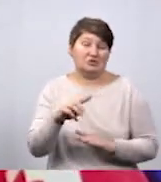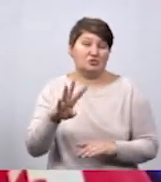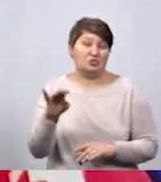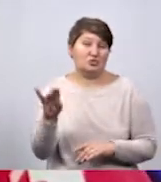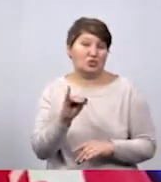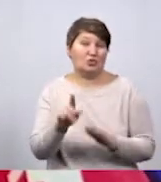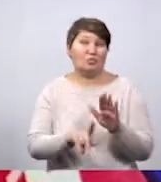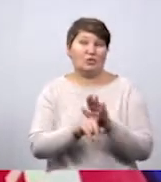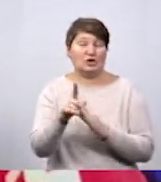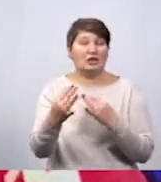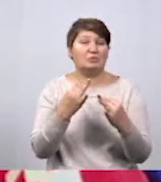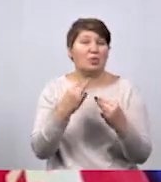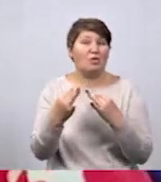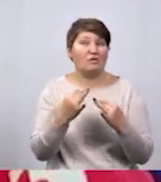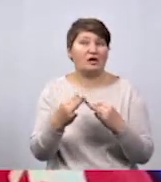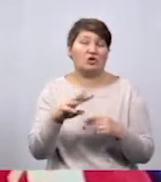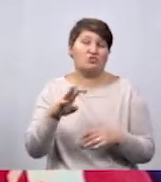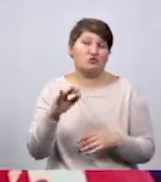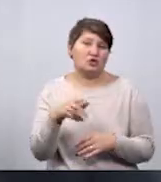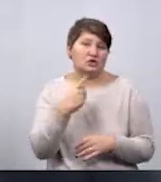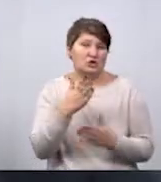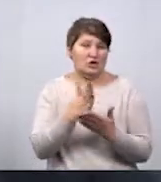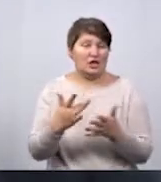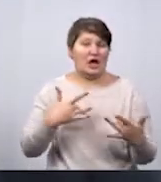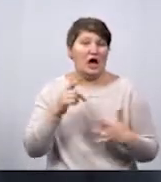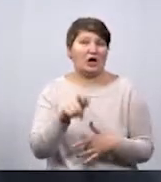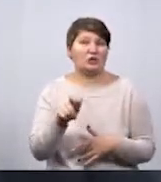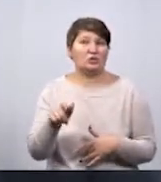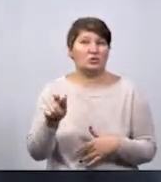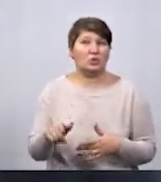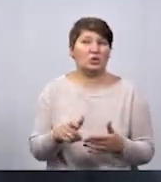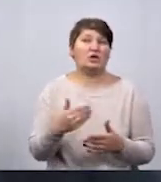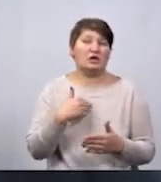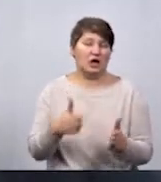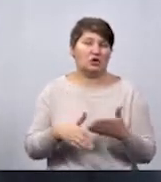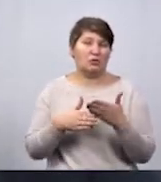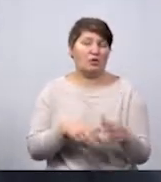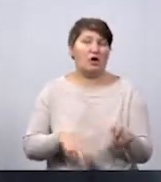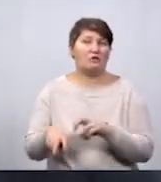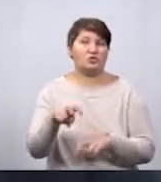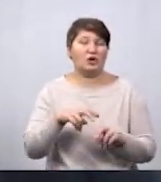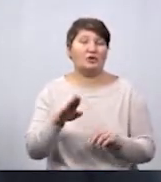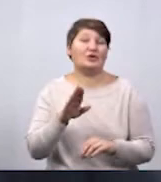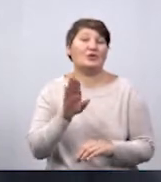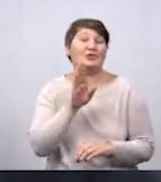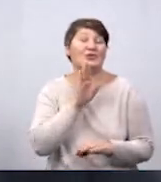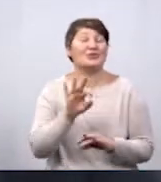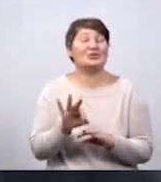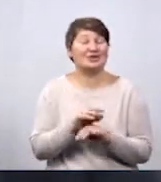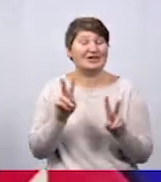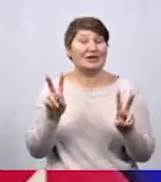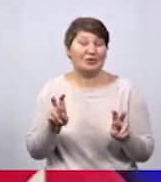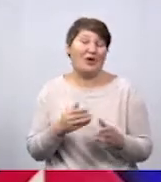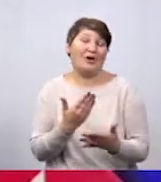почали спілкуватися, а потім Міша сказав, що є вже актори. Я допомагав шукати дружину. Ну, все,